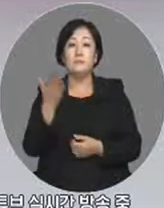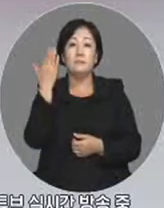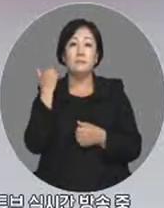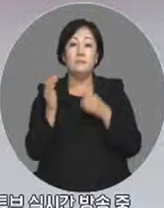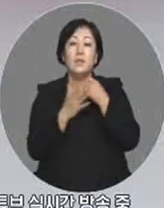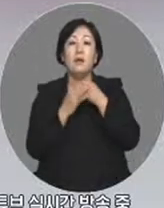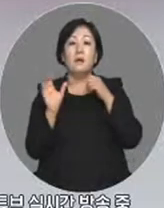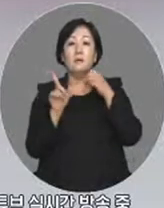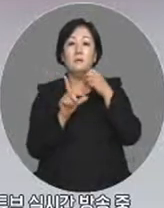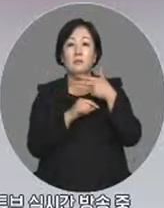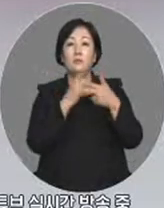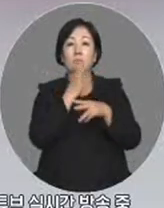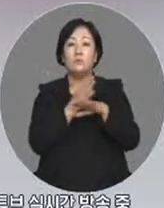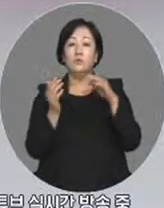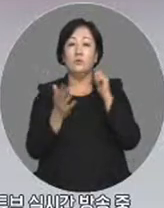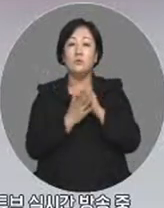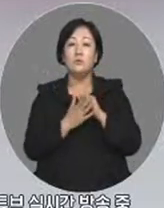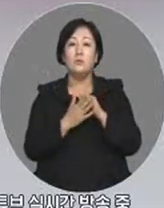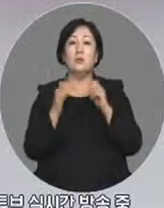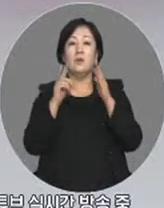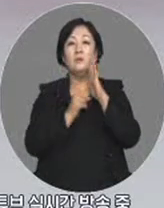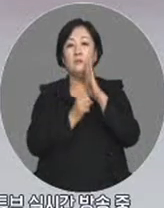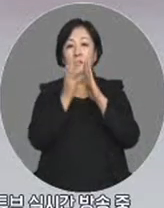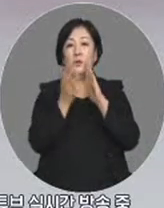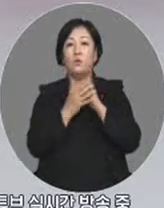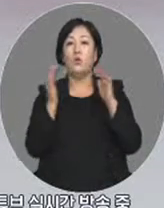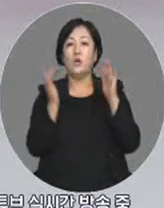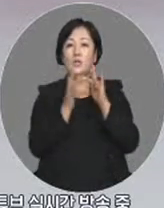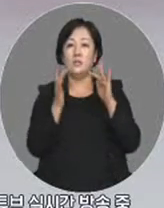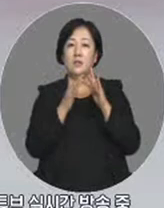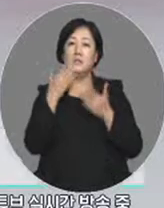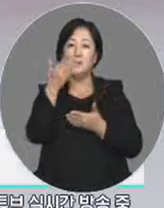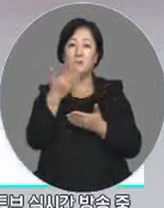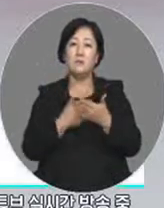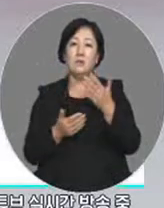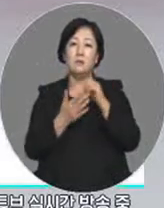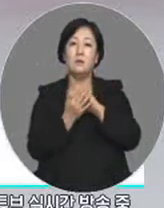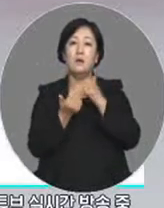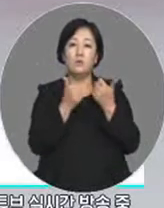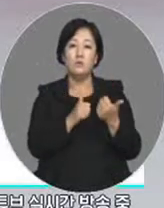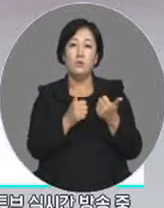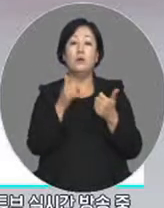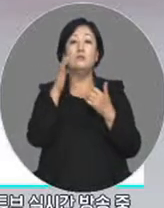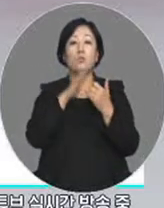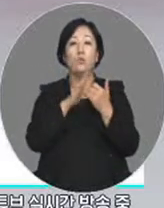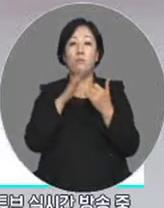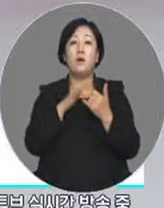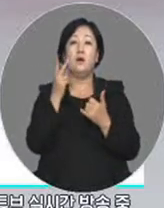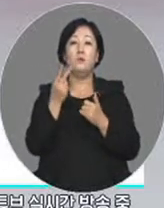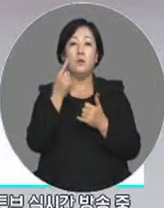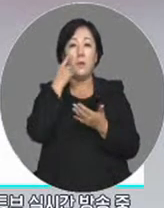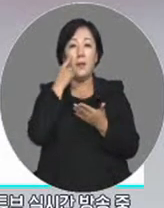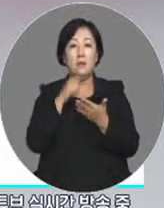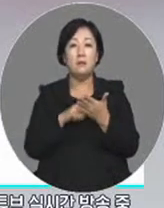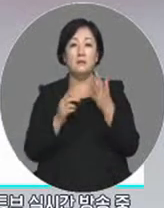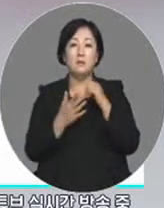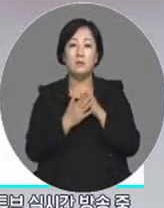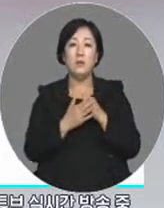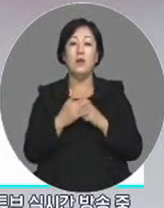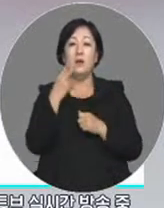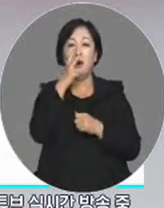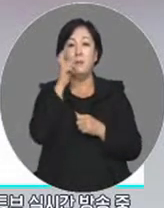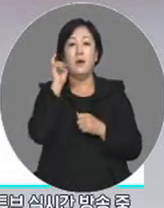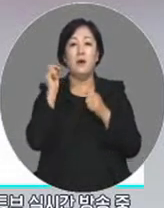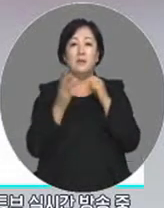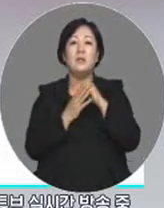지난달 뉴질랜드의 창고 경매에서 낙찰된 가방 안에서 어린이 시신 두구가 발견된 사건과 관련해 용의자로